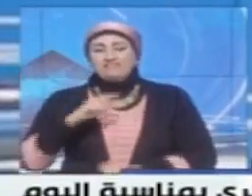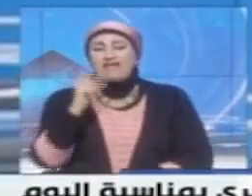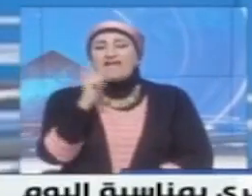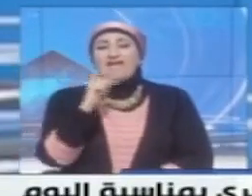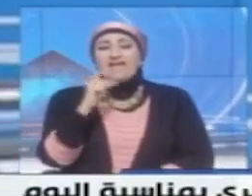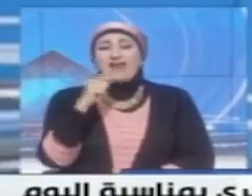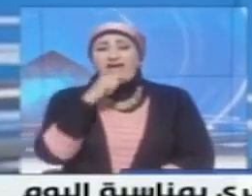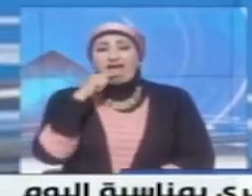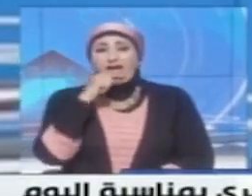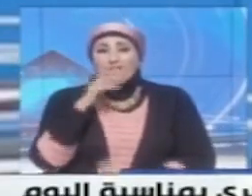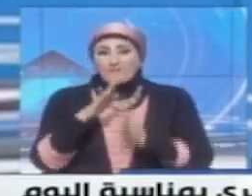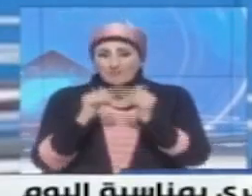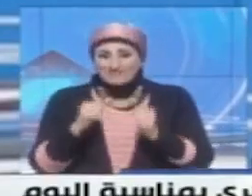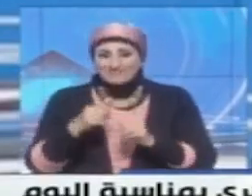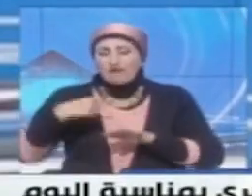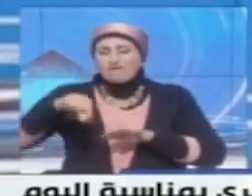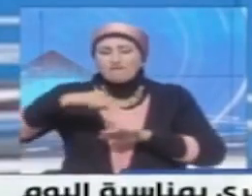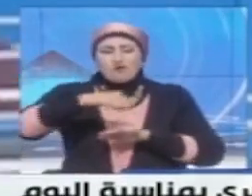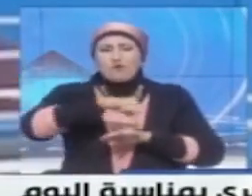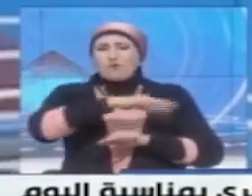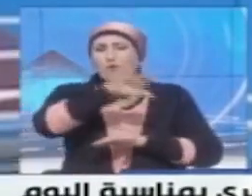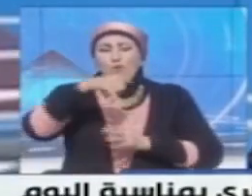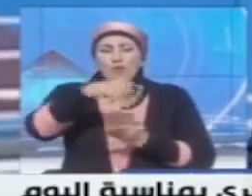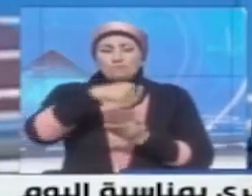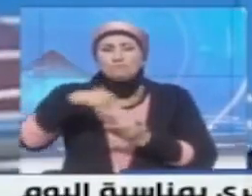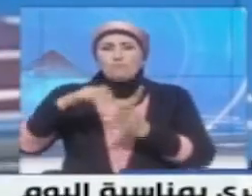الأحمر المصري بجميع فروع الجمهورية.